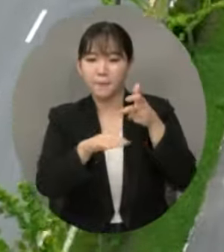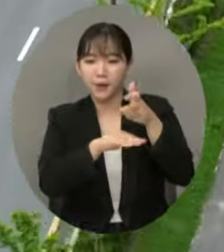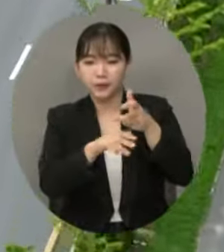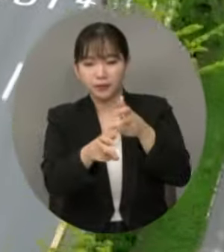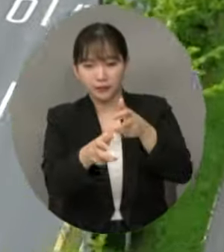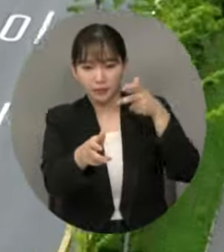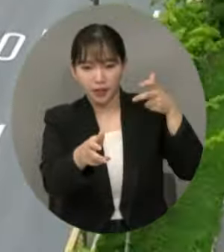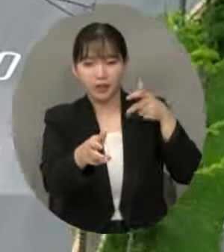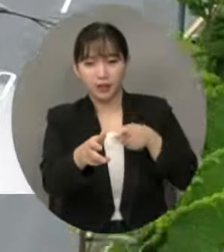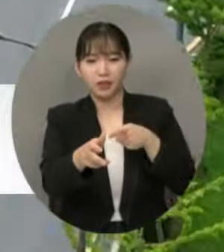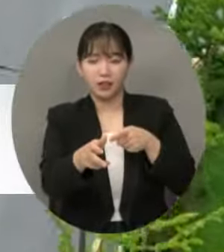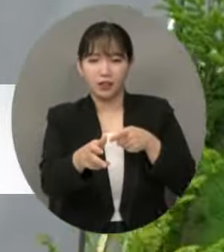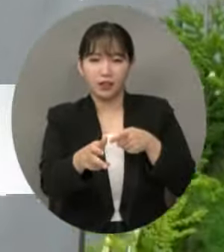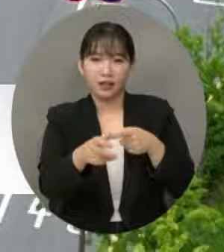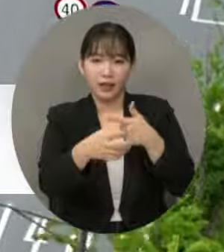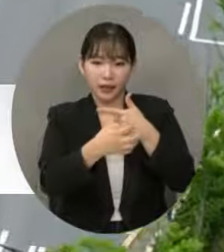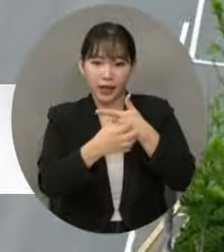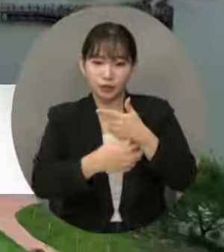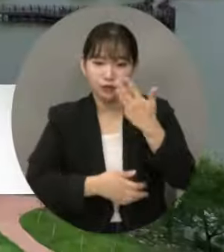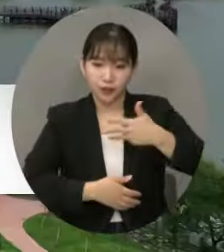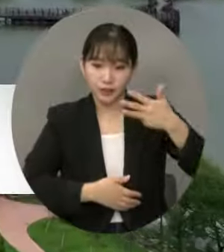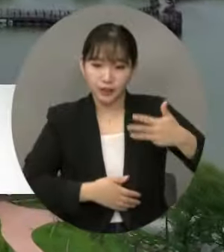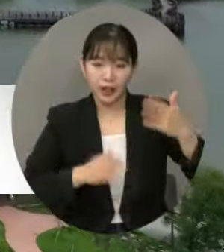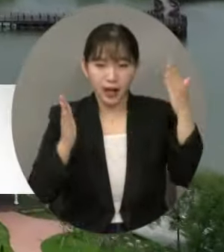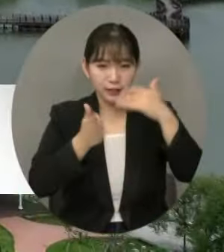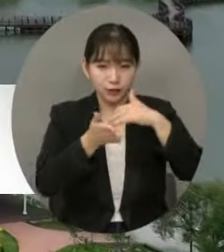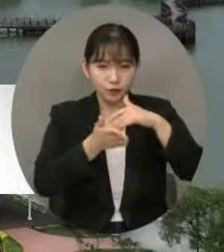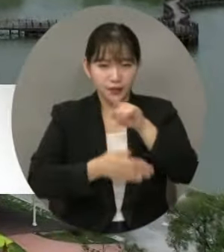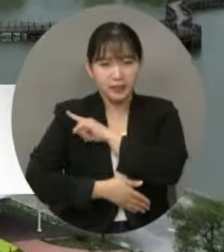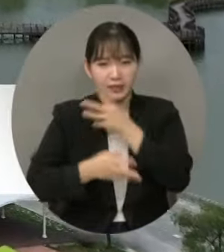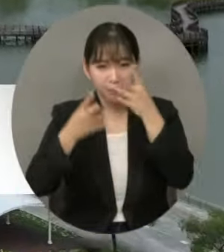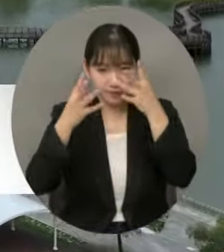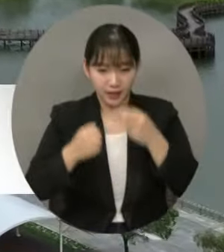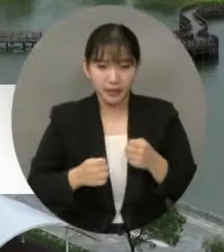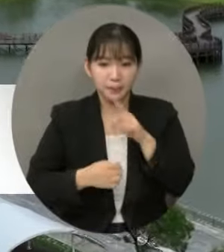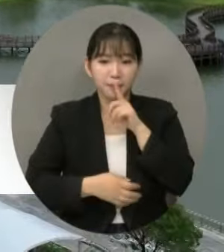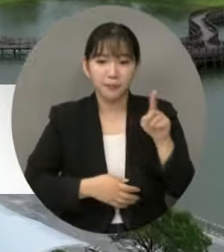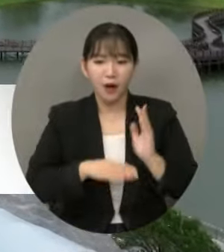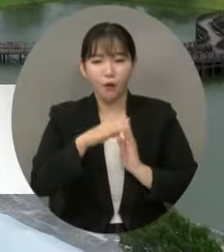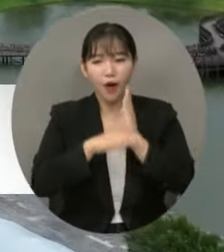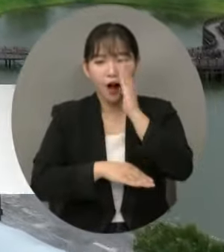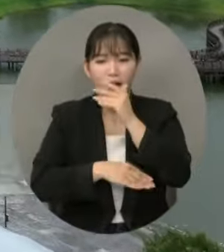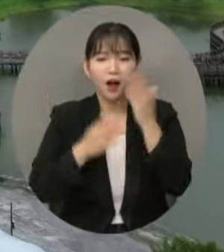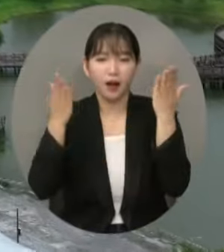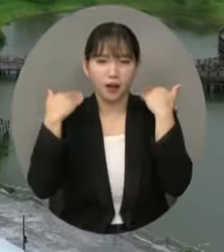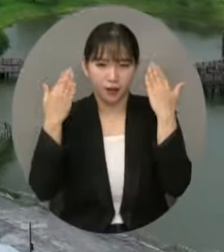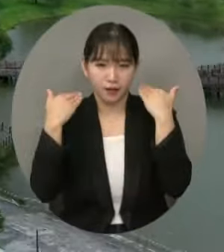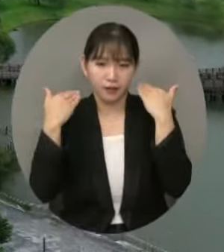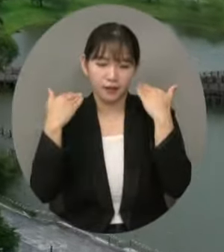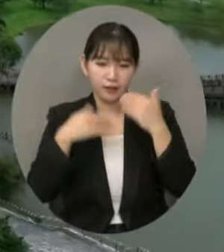섰습니다. 나주 혁신도시에서 학생 수가 가장 많은 이른바 과대학교입니다.